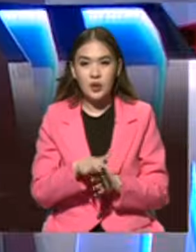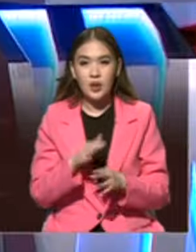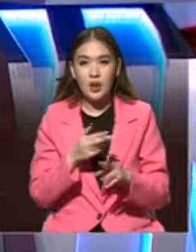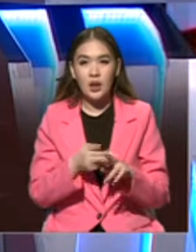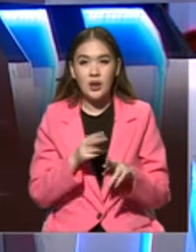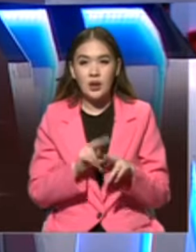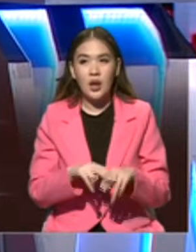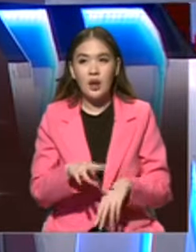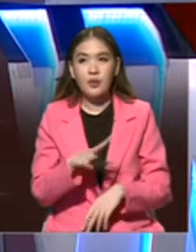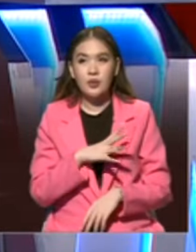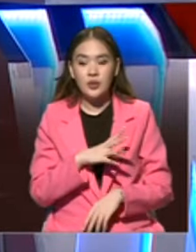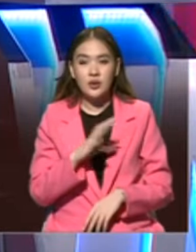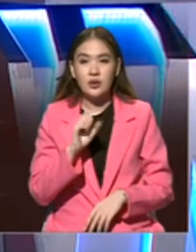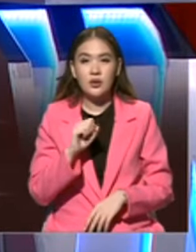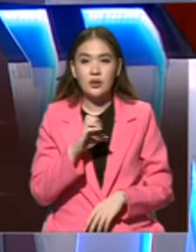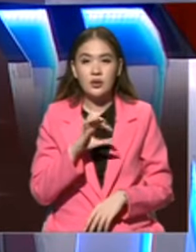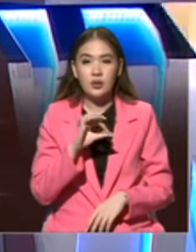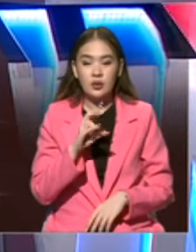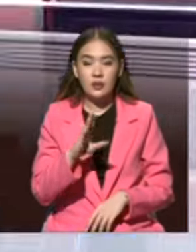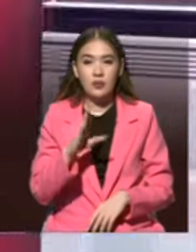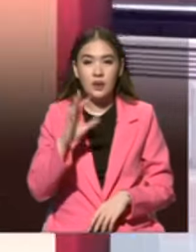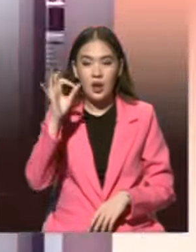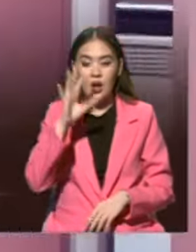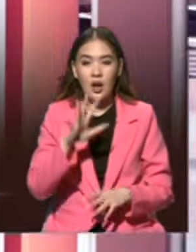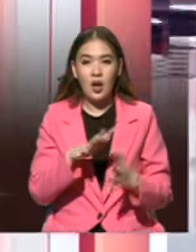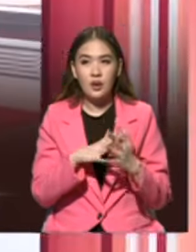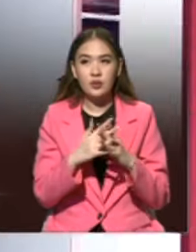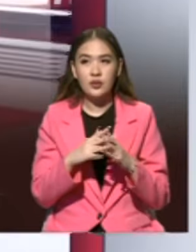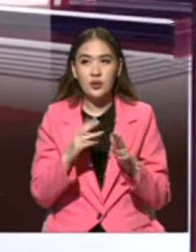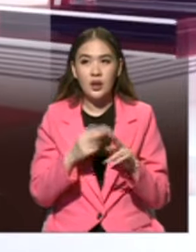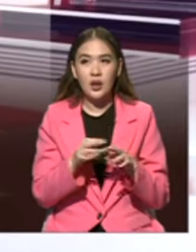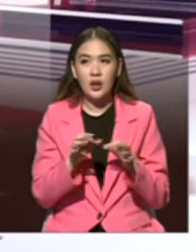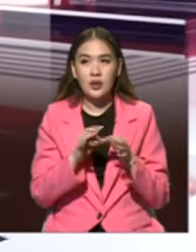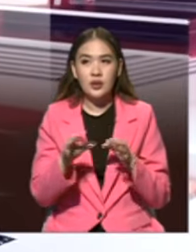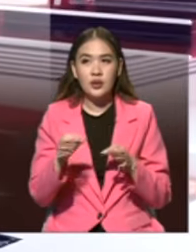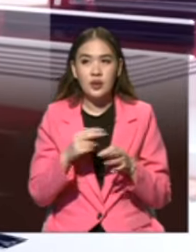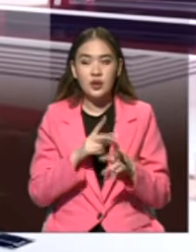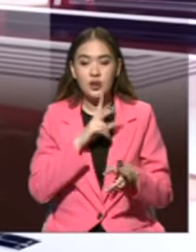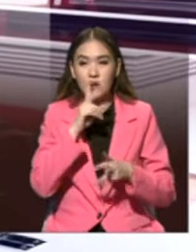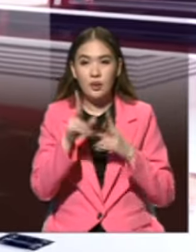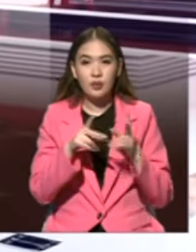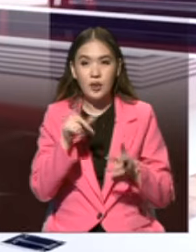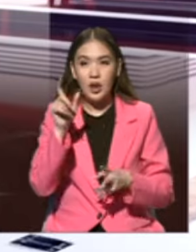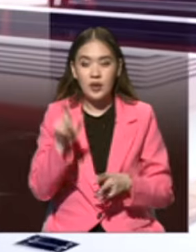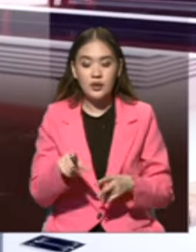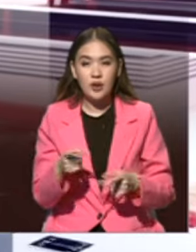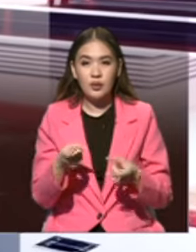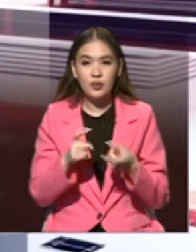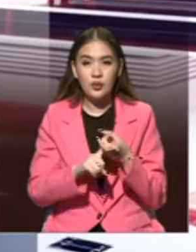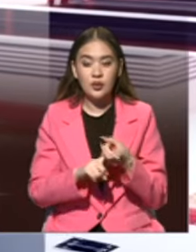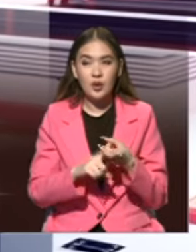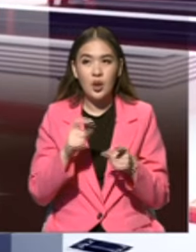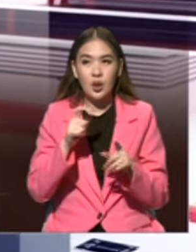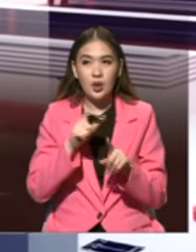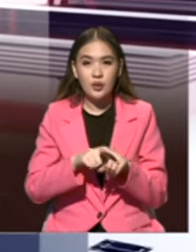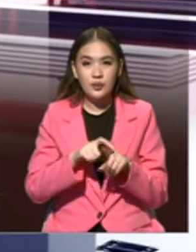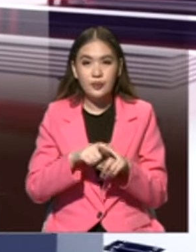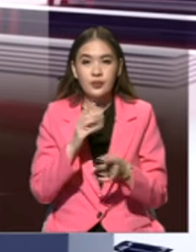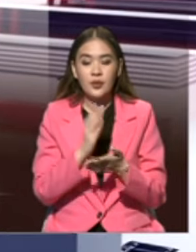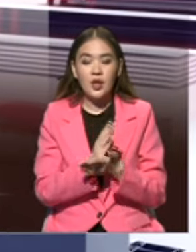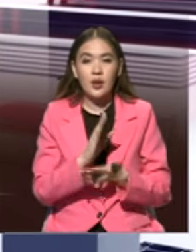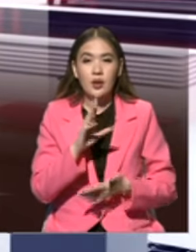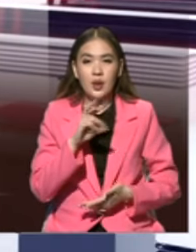Жаңағы келіп Сослов деген бар ғой алдында, аудан менің шағымданушының сөзі бойынша деген. Соны